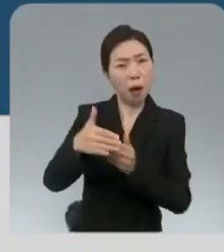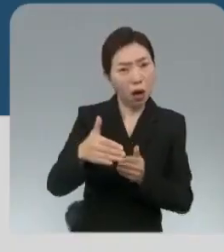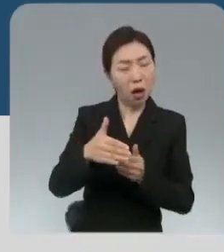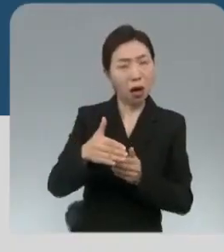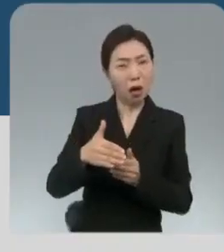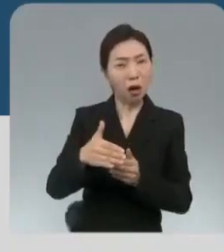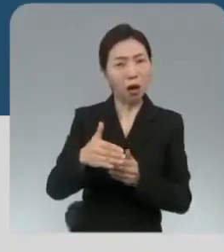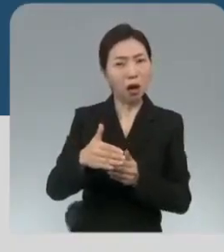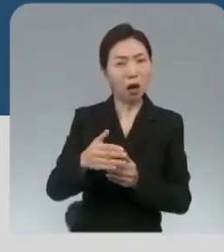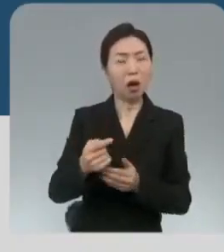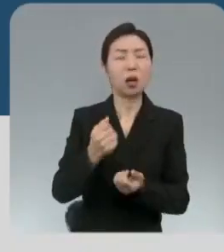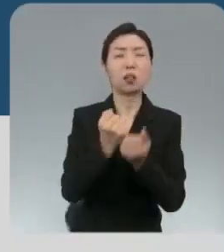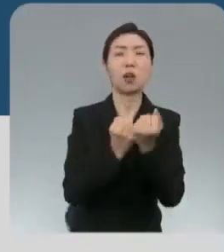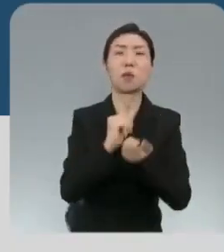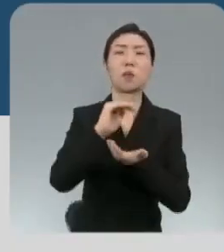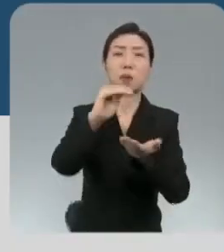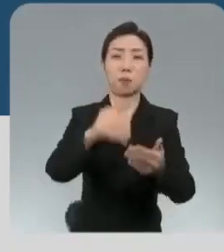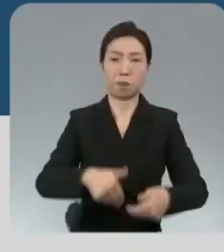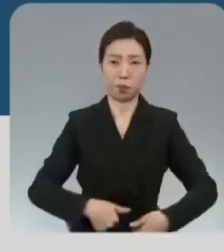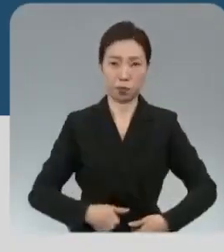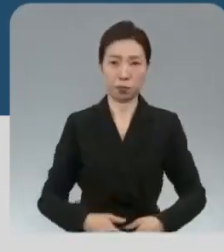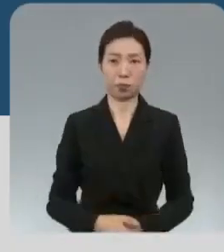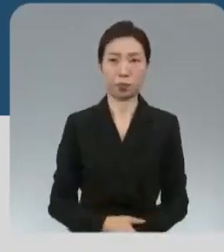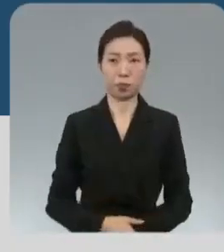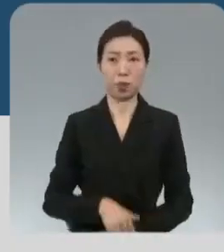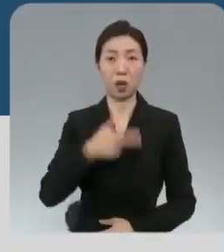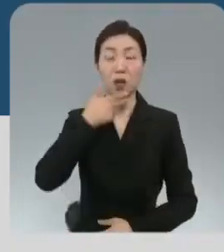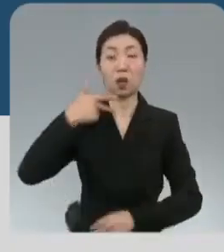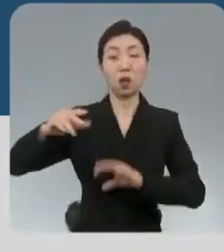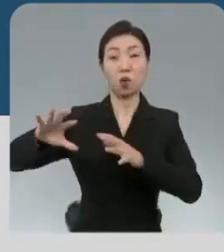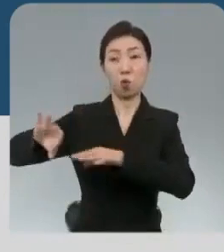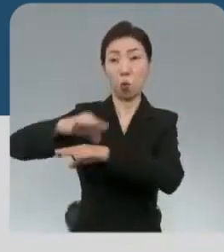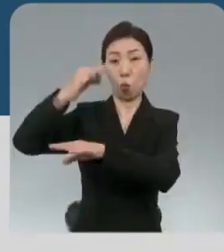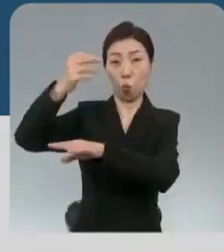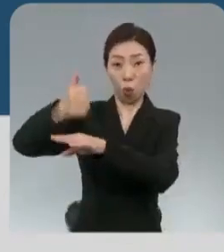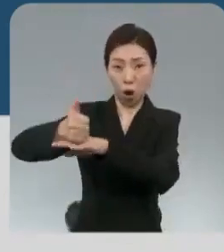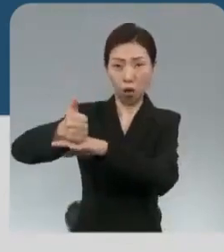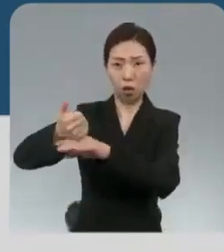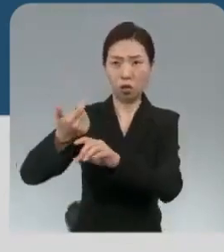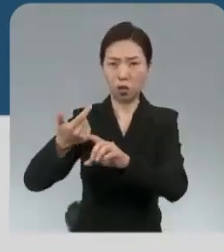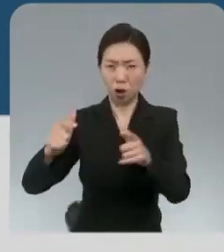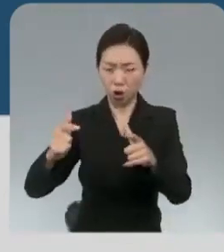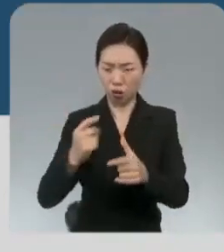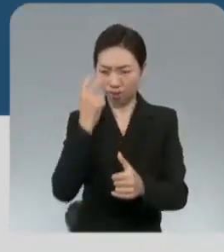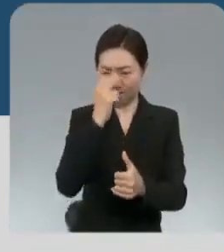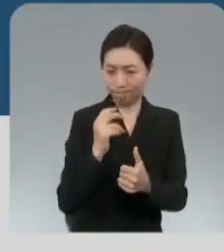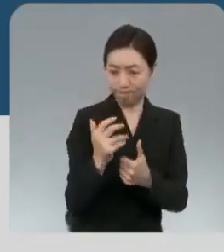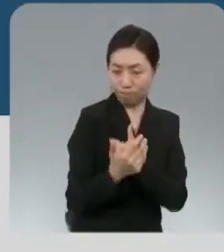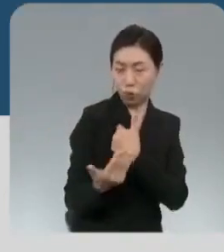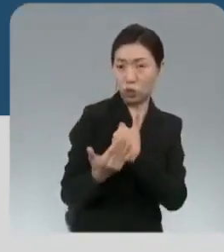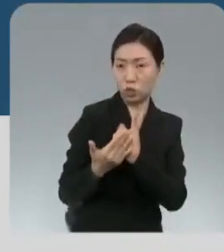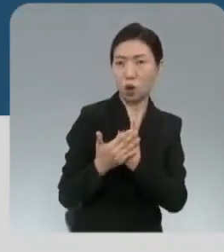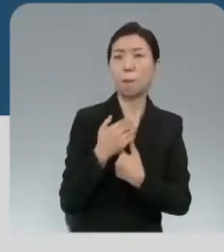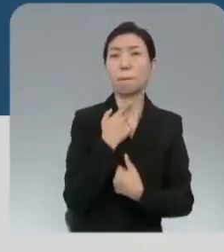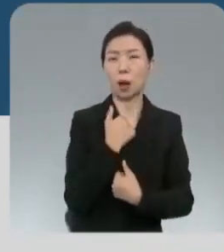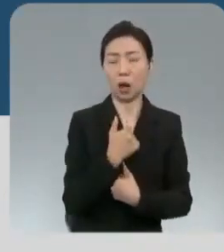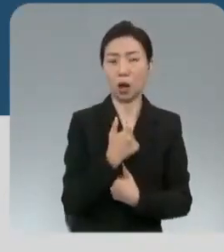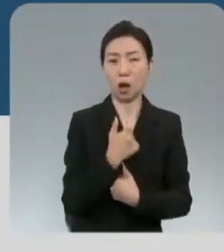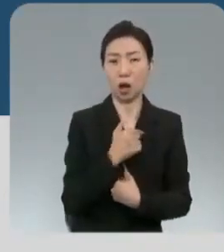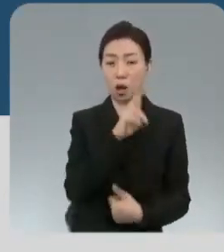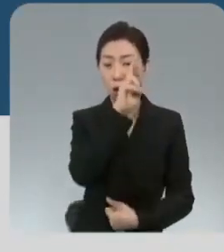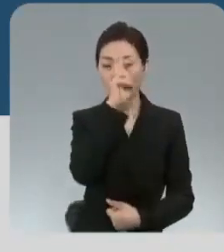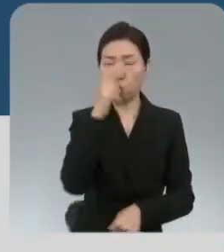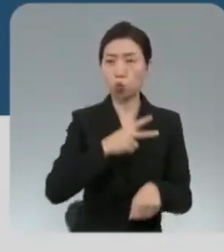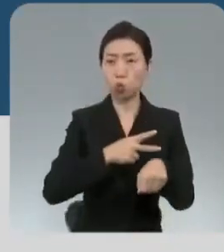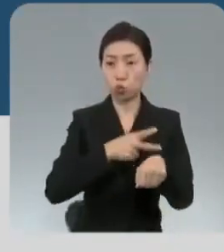나섰습니다. 영국 왕실로부터 호송 차량 등 각별한 의전을 제공받았다면서 오후 2, 3시 이후 도착한 정상들은